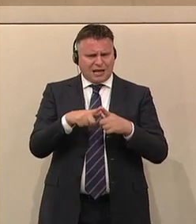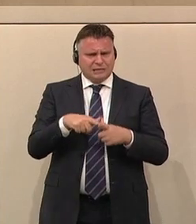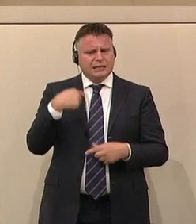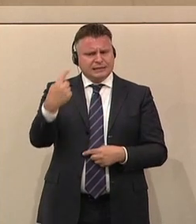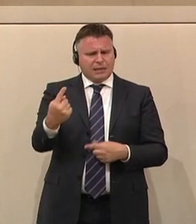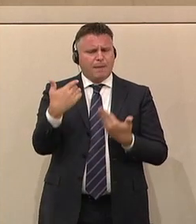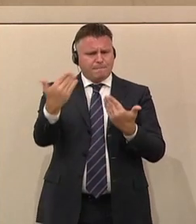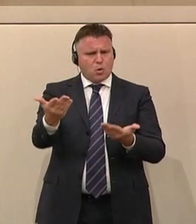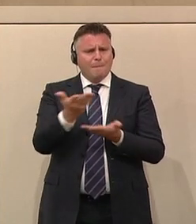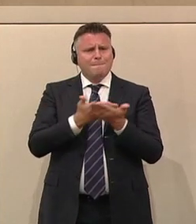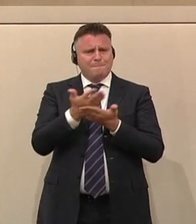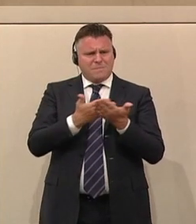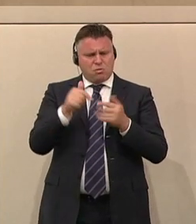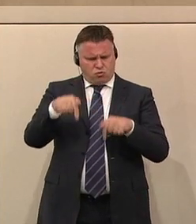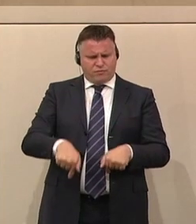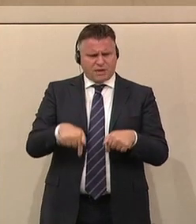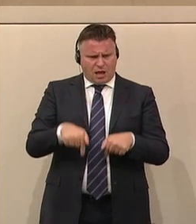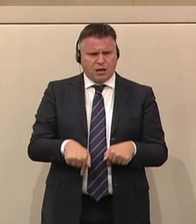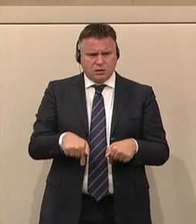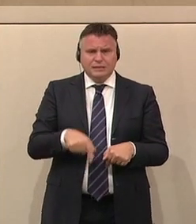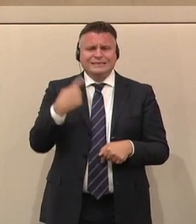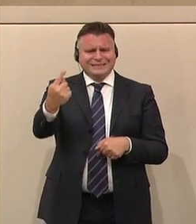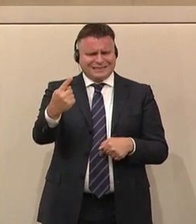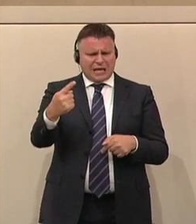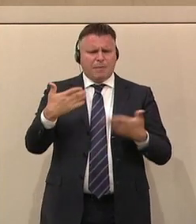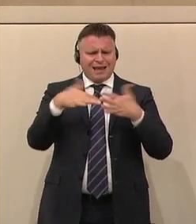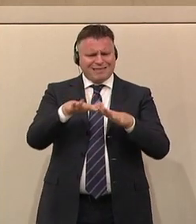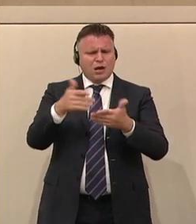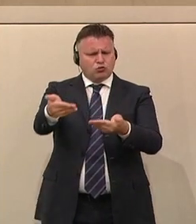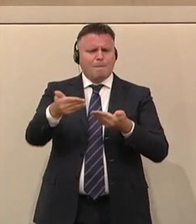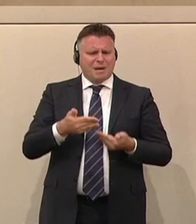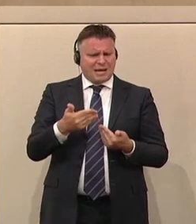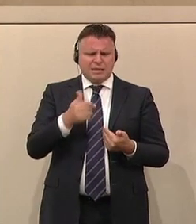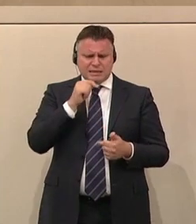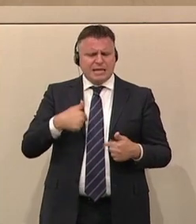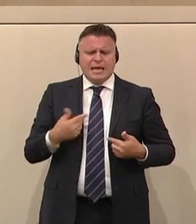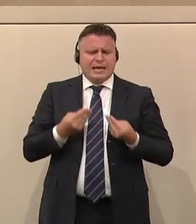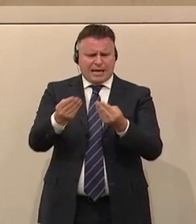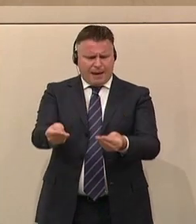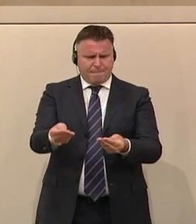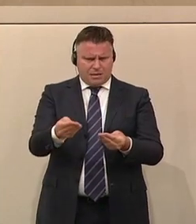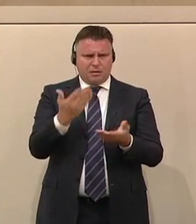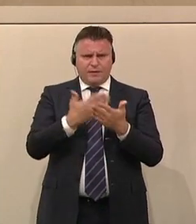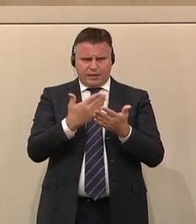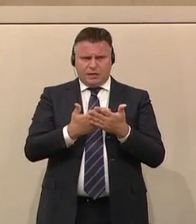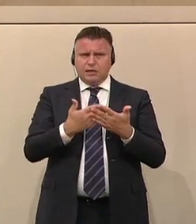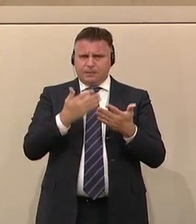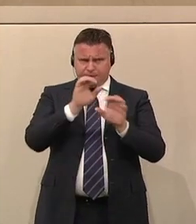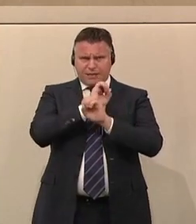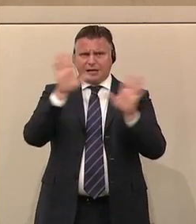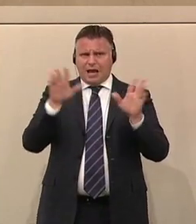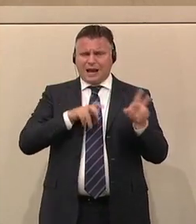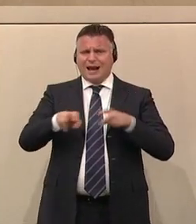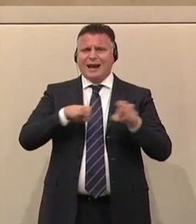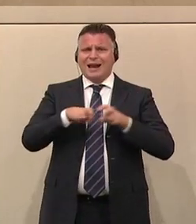auch Bildungseinrichtungen in Anspruch nehmen können. Das ist eine Bringschuld der Menschen, die zu uns kommen. Und darum bin ich auch froh, dass das klipp und klar